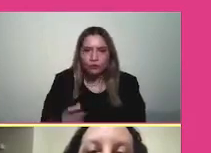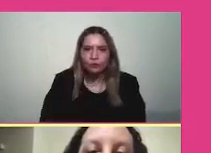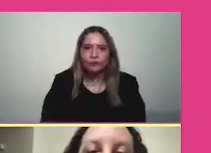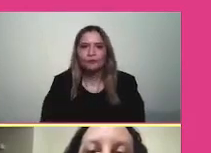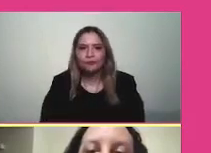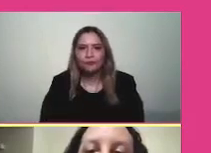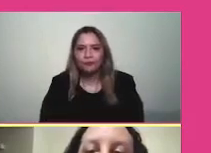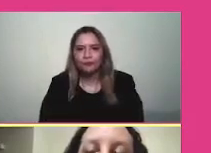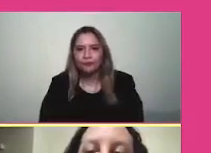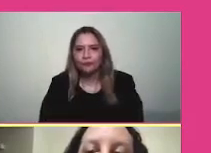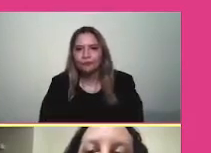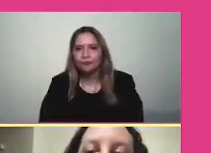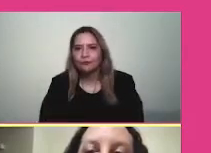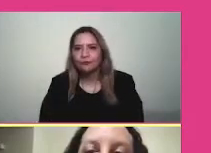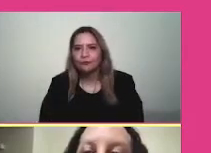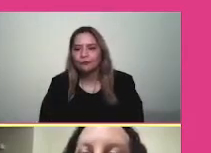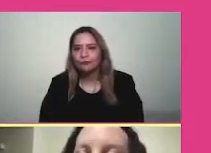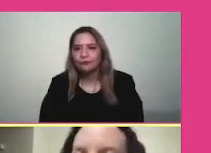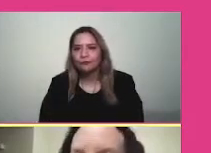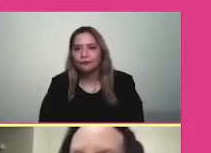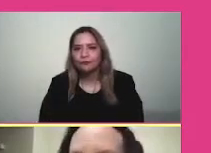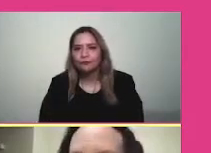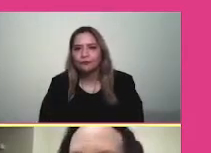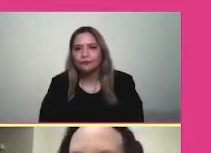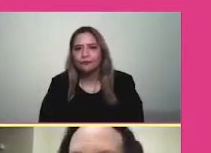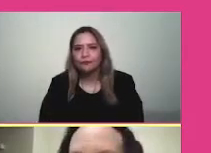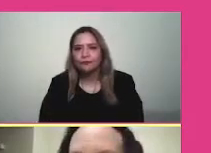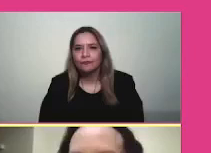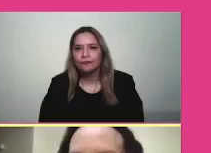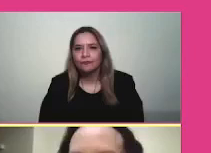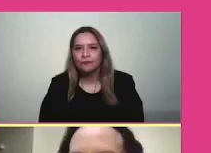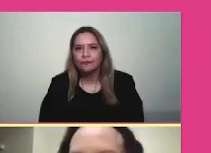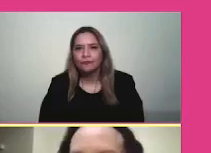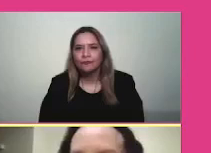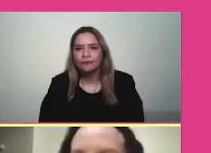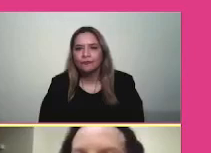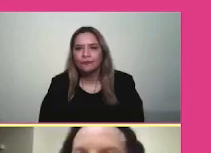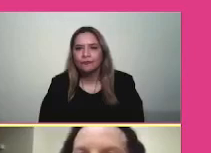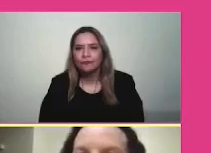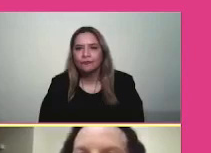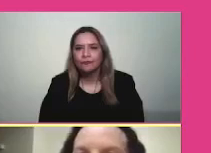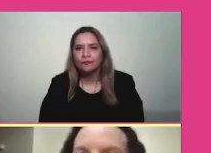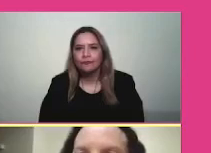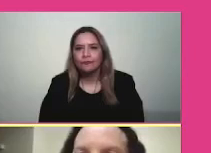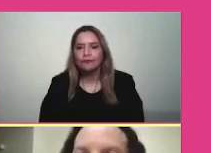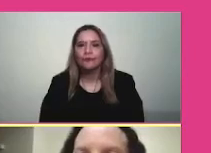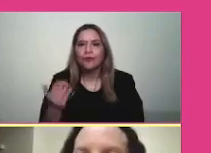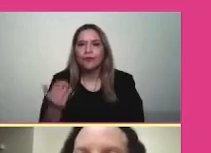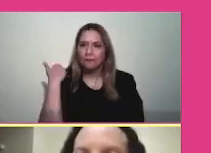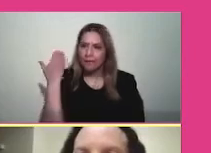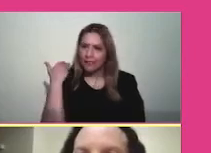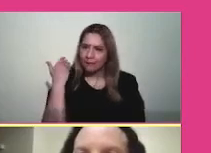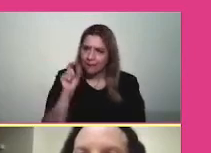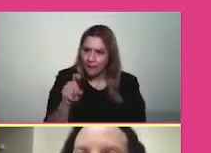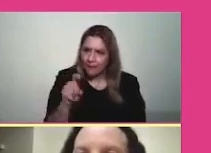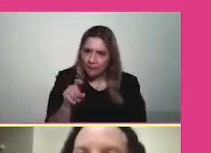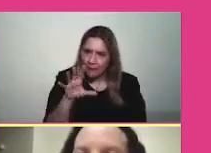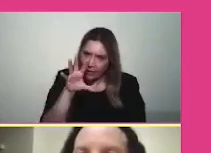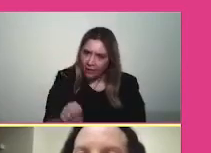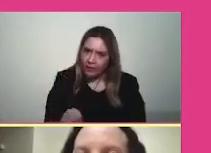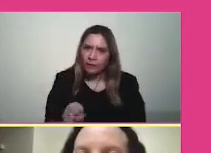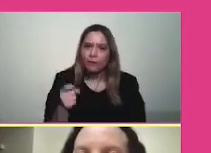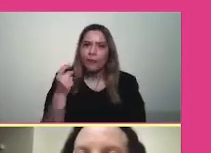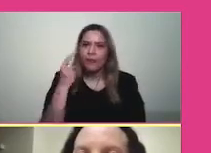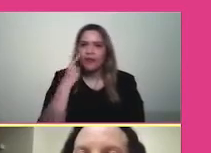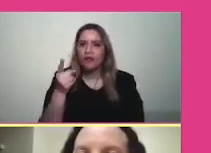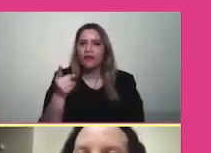κάτι. Λοιπόν, θα γυρίσω σε κάποιο προηγούμενο που το προπεράσαμε. Θα